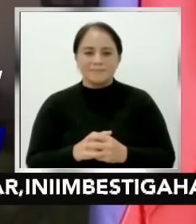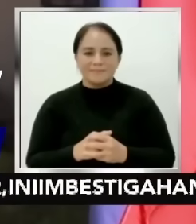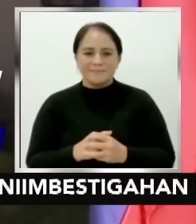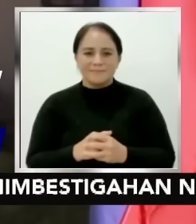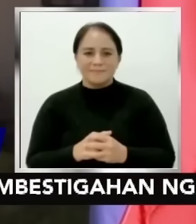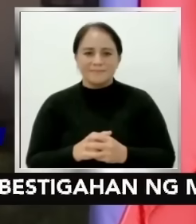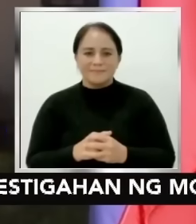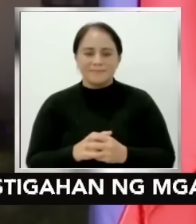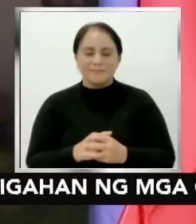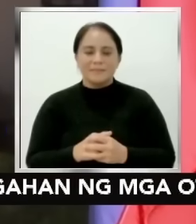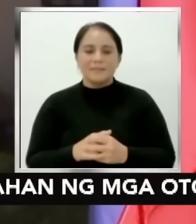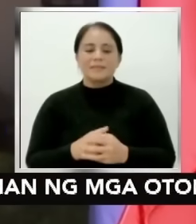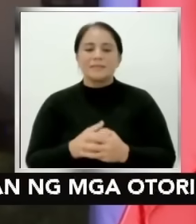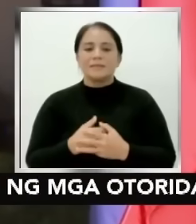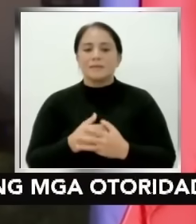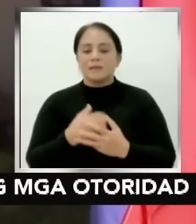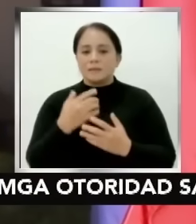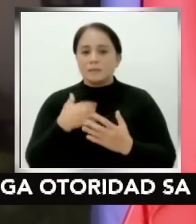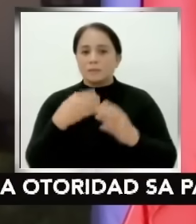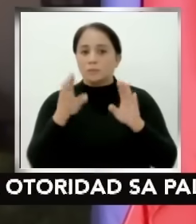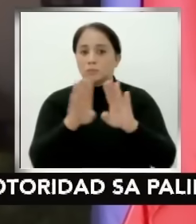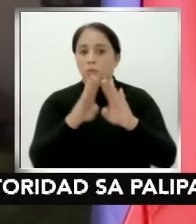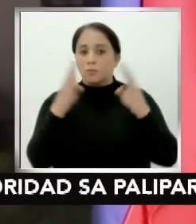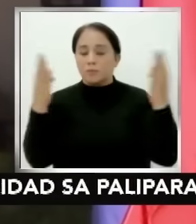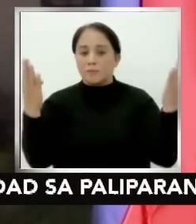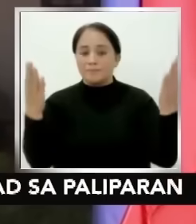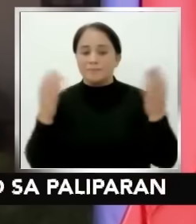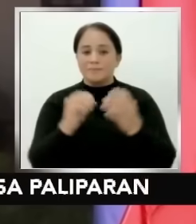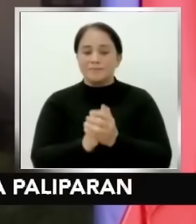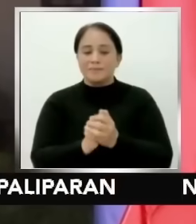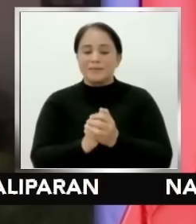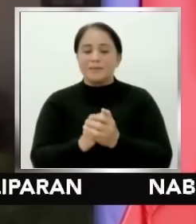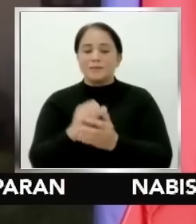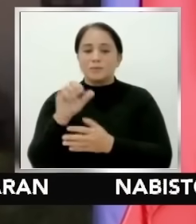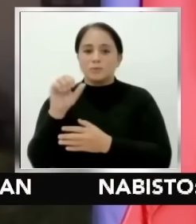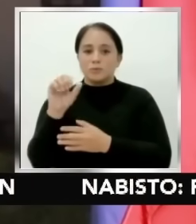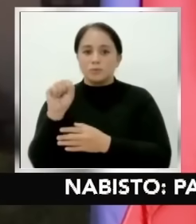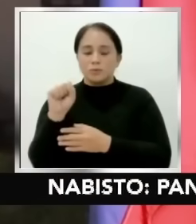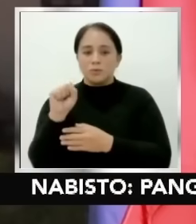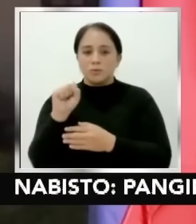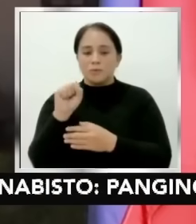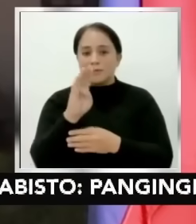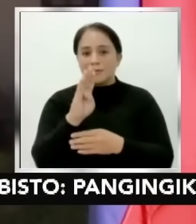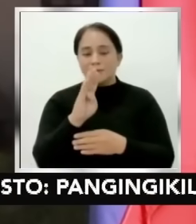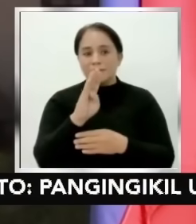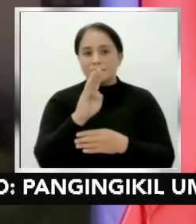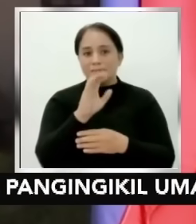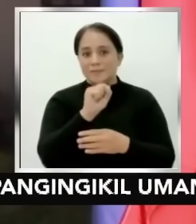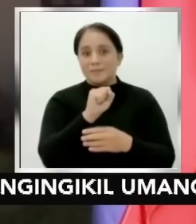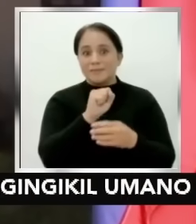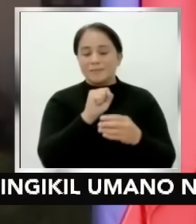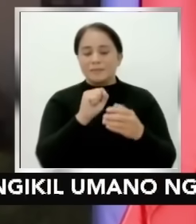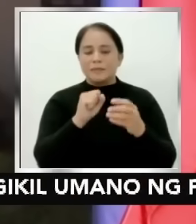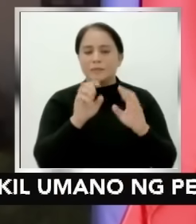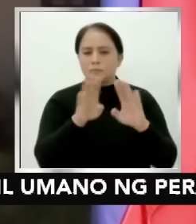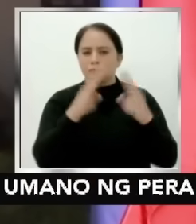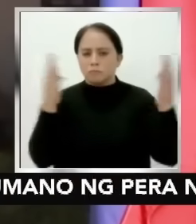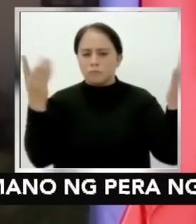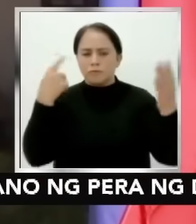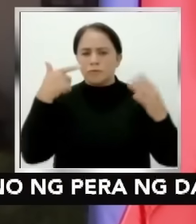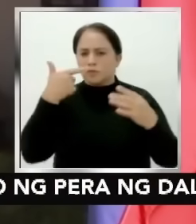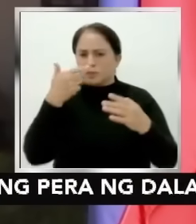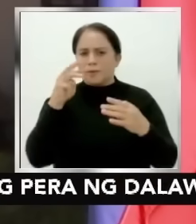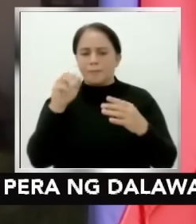Mel, Vicky, Emil, binuksan ng Bayanihan o Socorro Bayanihan Services Incorporated ng kanilang mga pintuan sa GMA Integrated